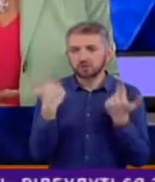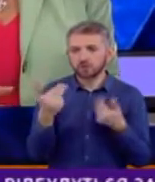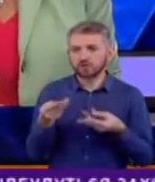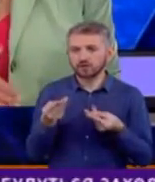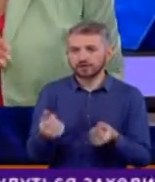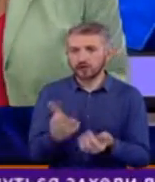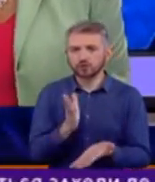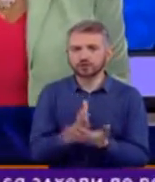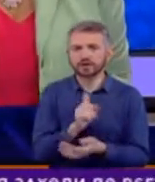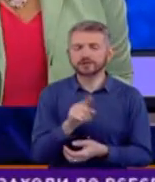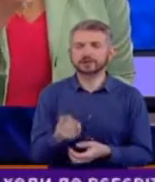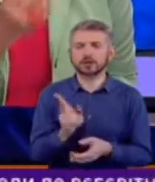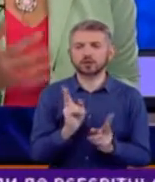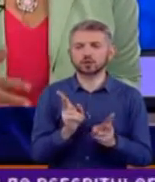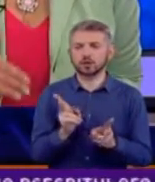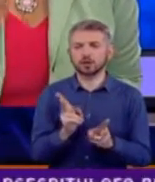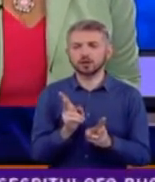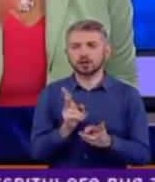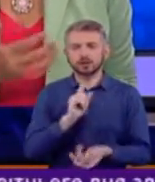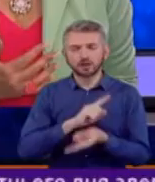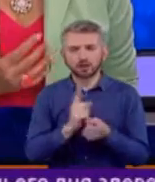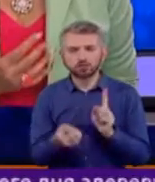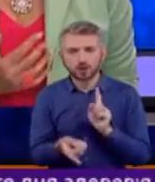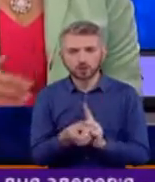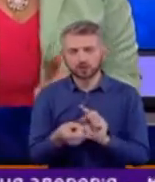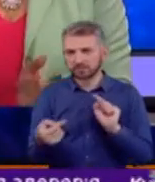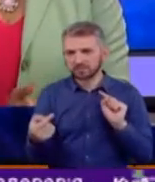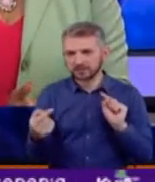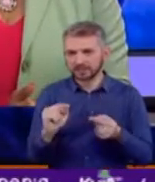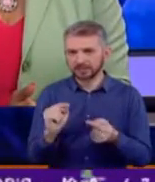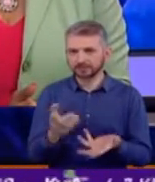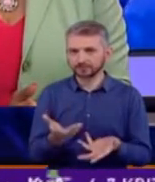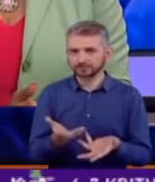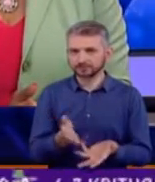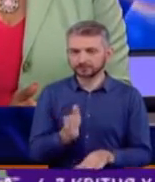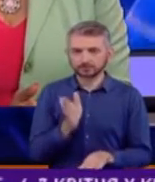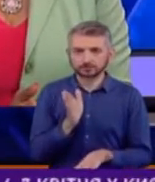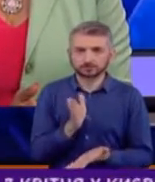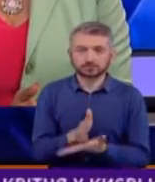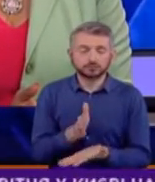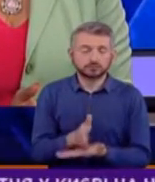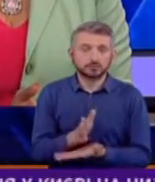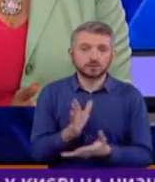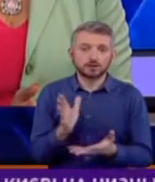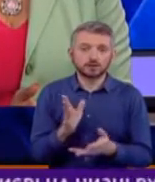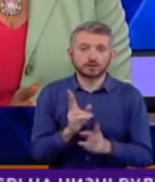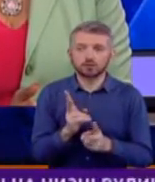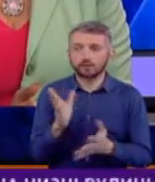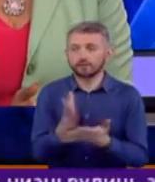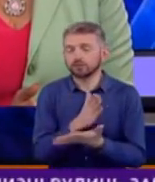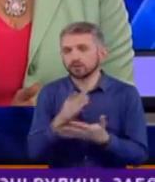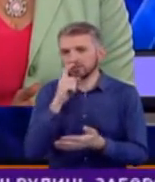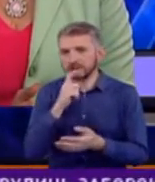які йдуть, наоборот, вопреки. Є, яким... Вообще непонятно, почему папа,